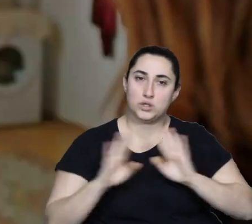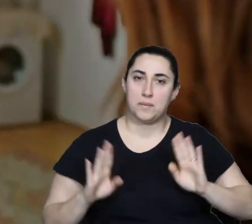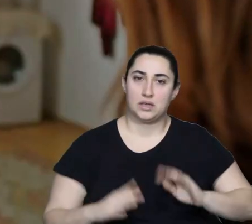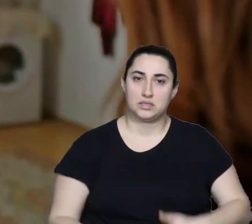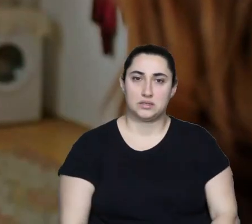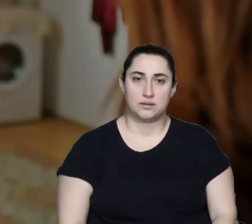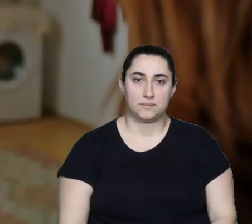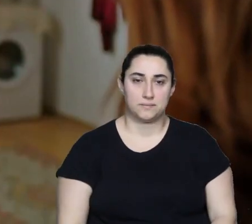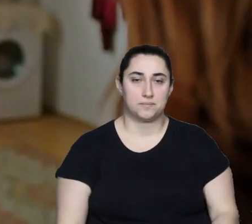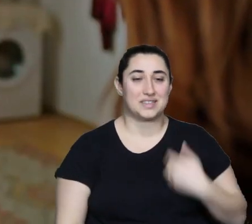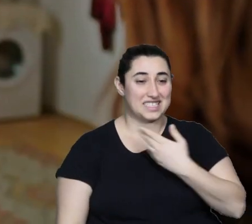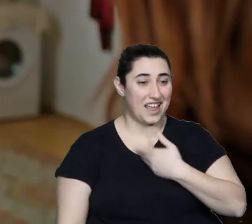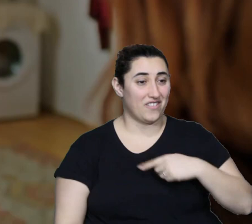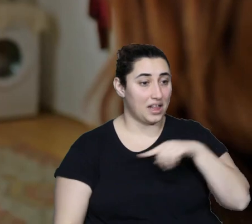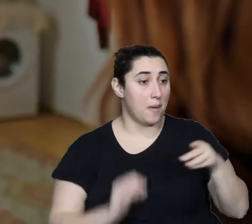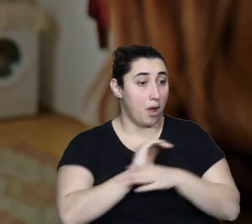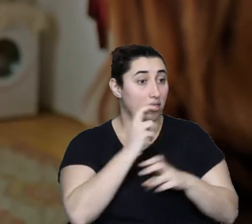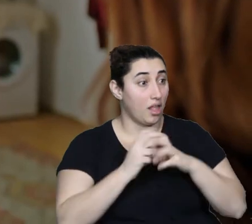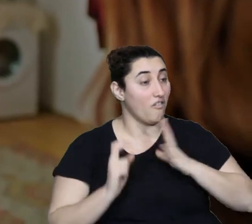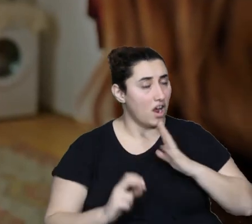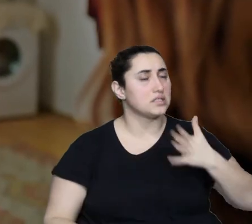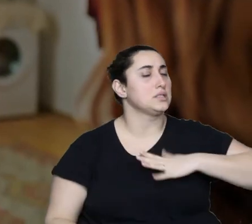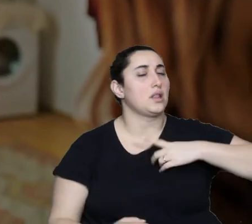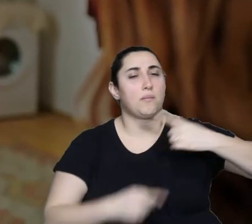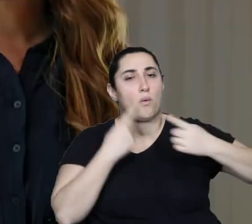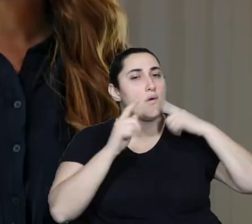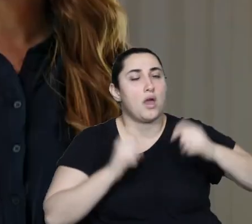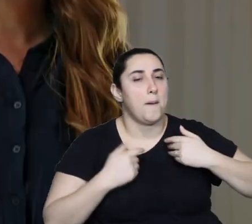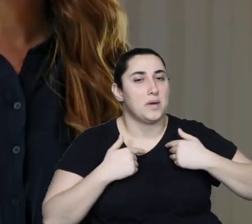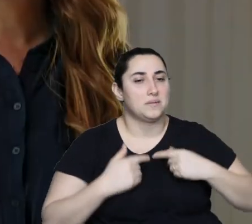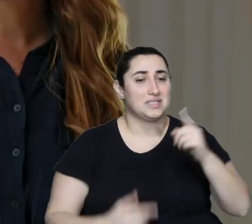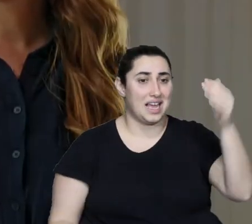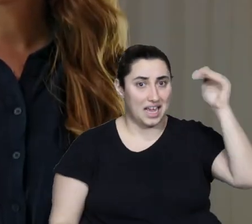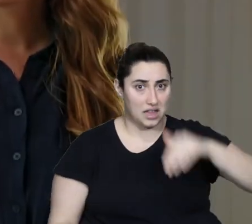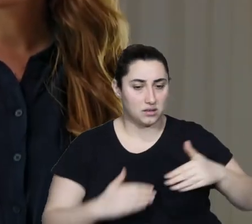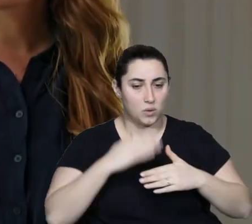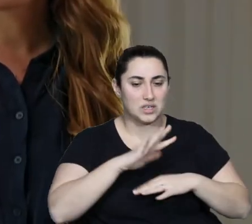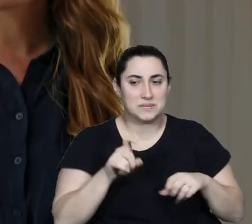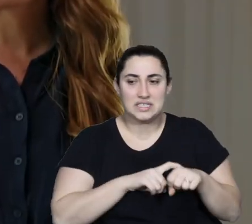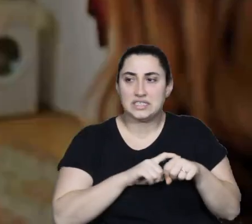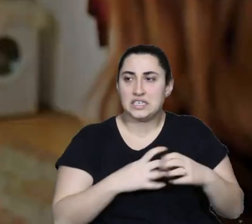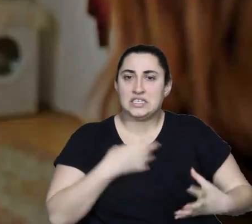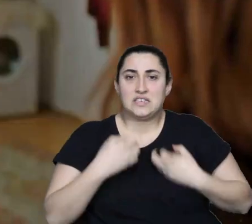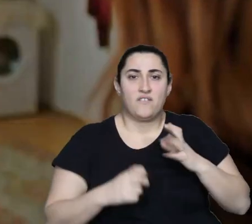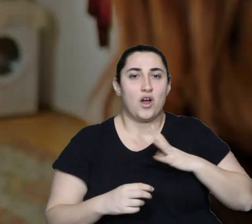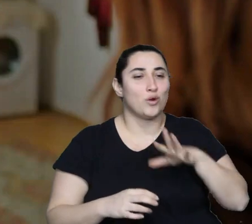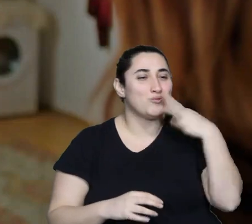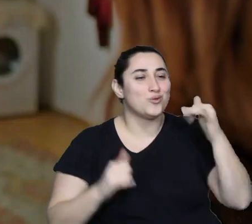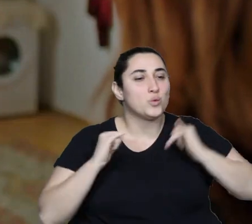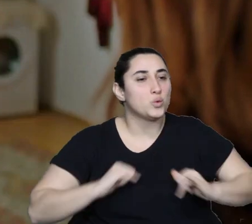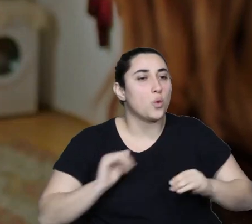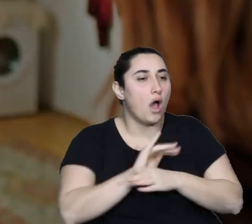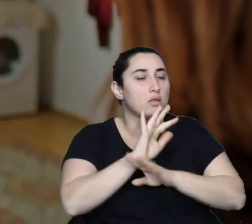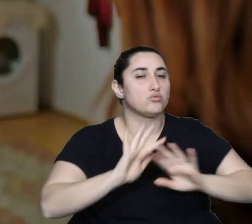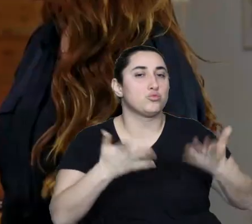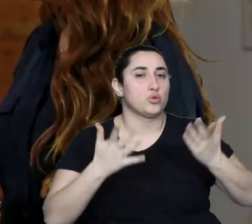konuşamazsın. Sevdiklerimin hayatı söz konusuysa istediğim gibi konuşurum. Sen geldiğinden beri bir gerilim içindeyiz. Mutlu, huzurlu